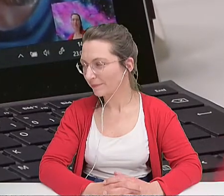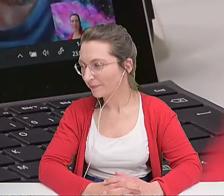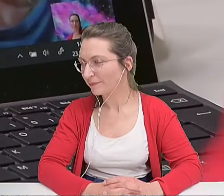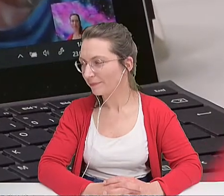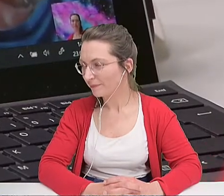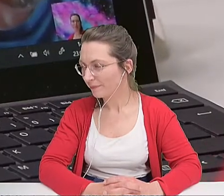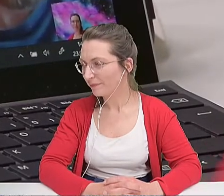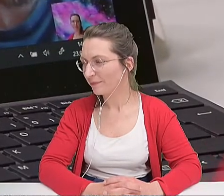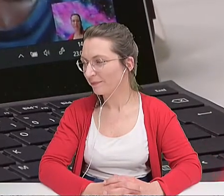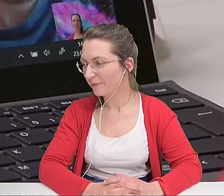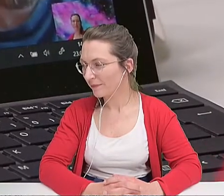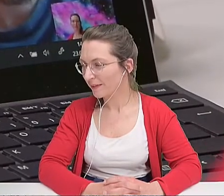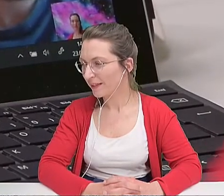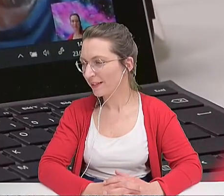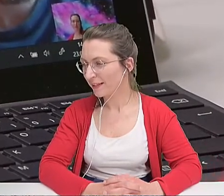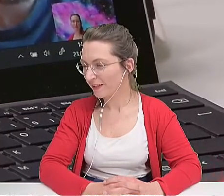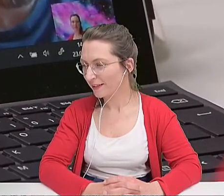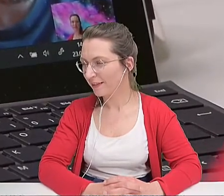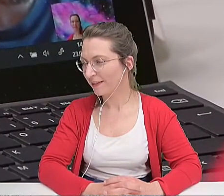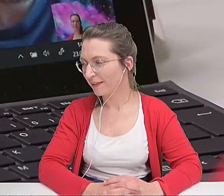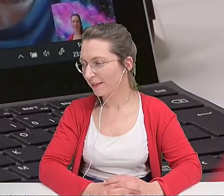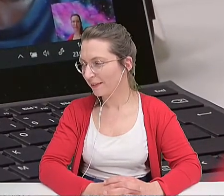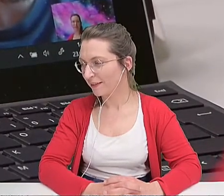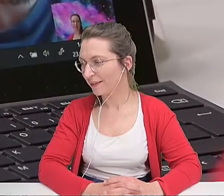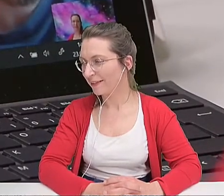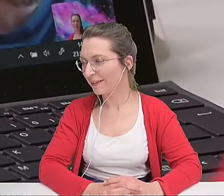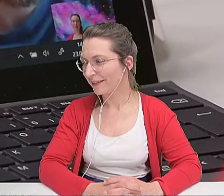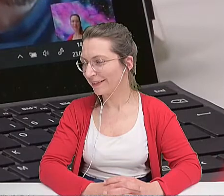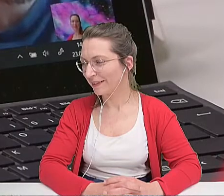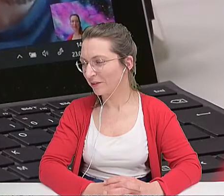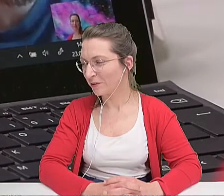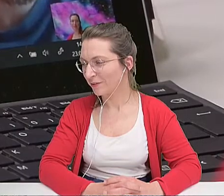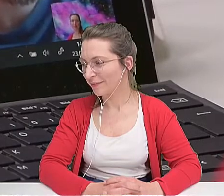zu Hause und ja, geht ganz gut.